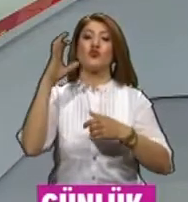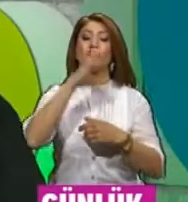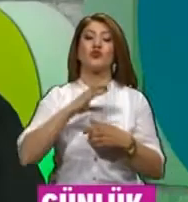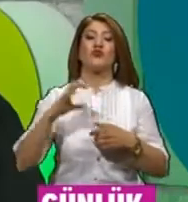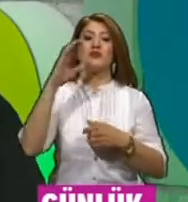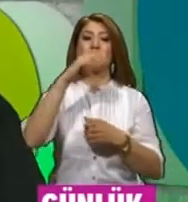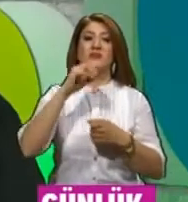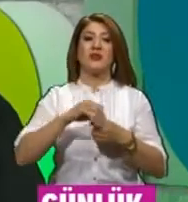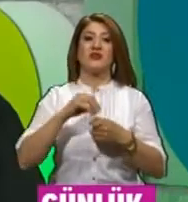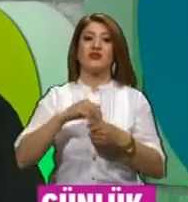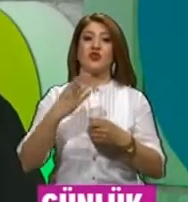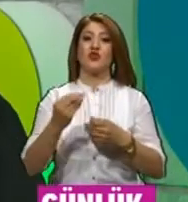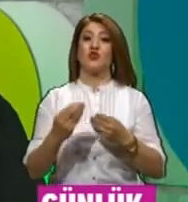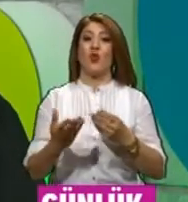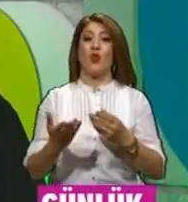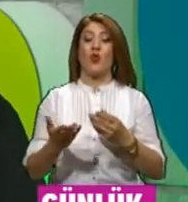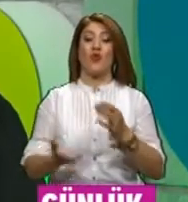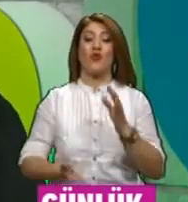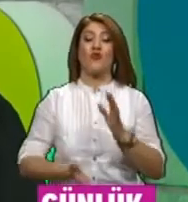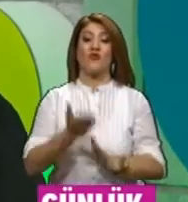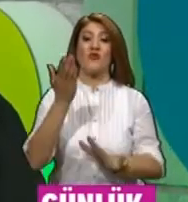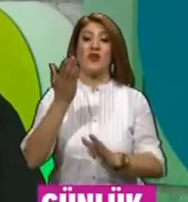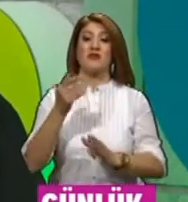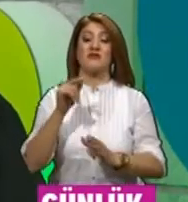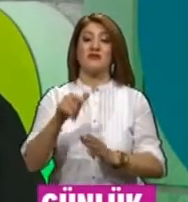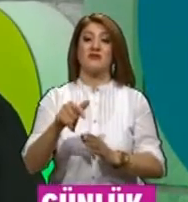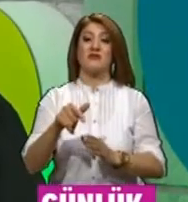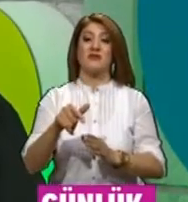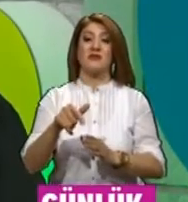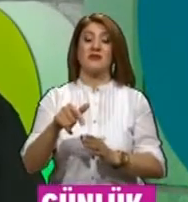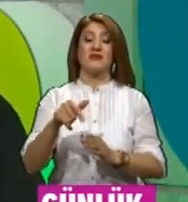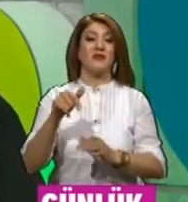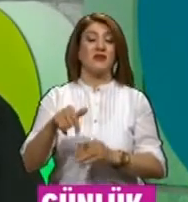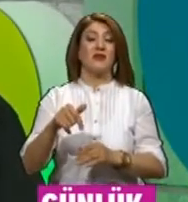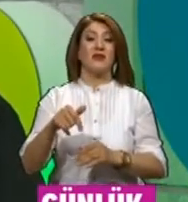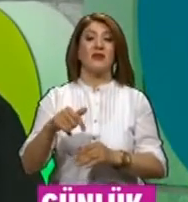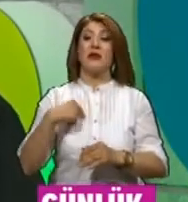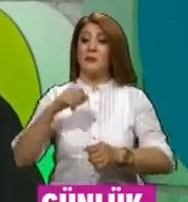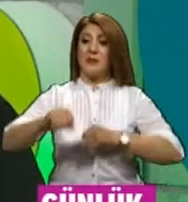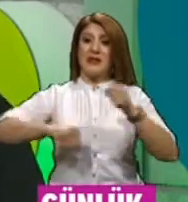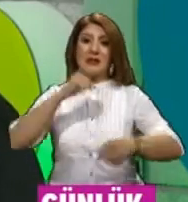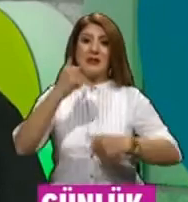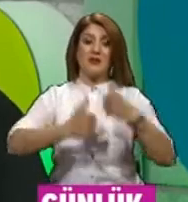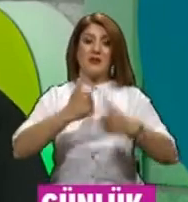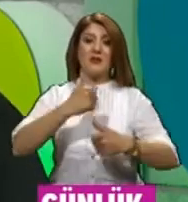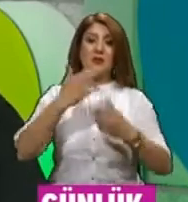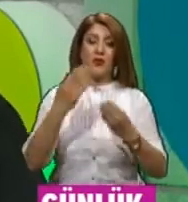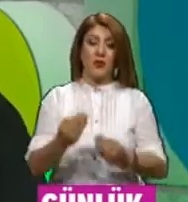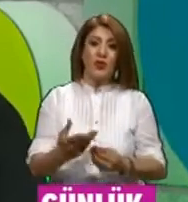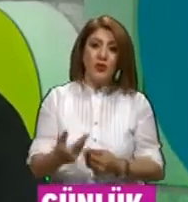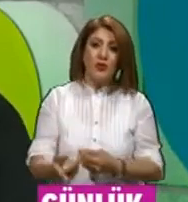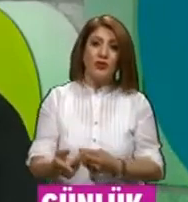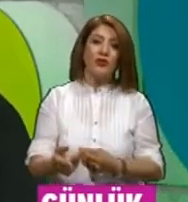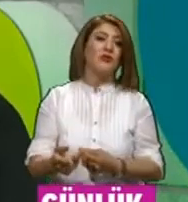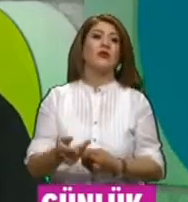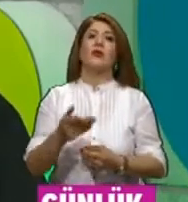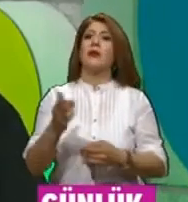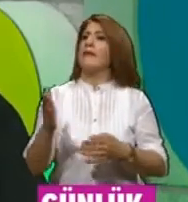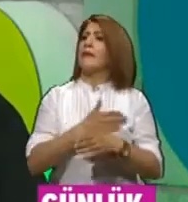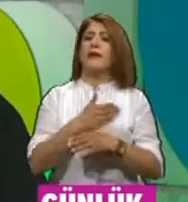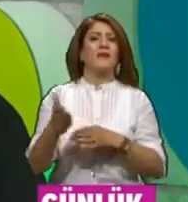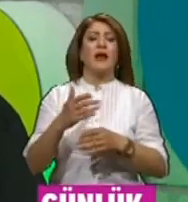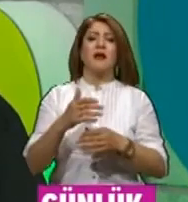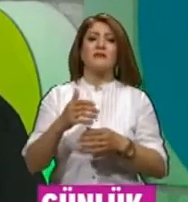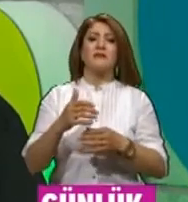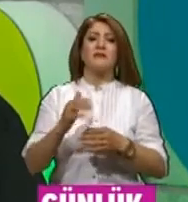çok kesinlikle etkili. Bugün triatlon yapılıyor. Bisiklet yarışları yapılıyor. Neden dalga sörfü olmasın? Olsun.